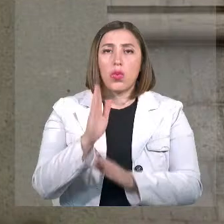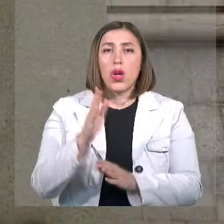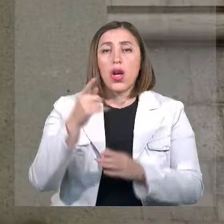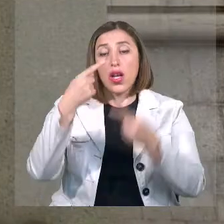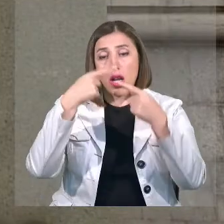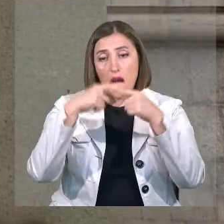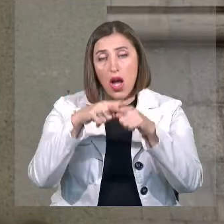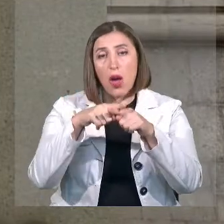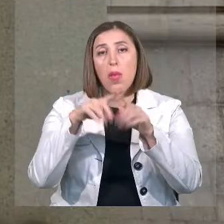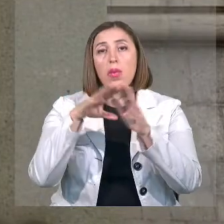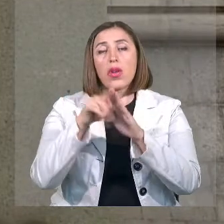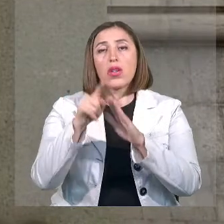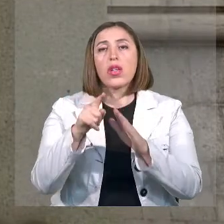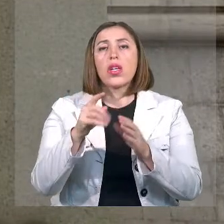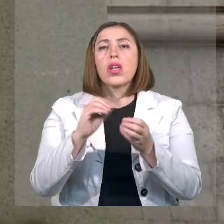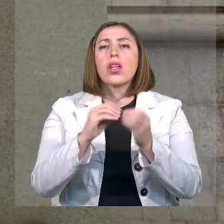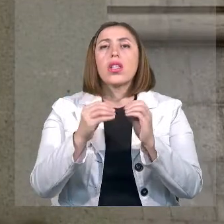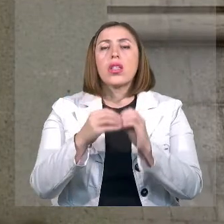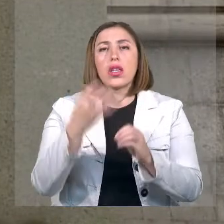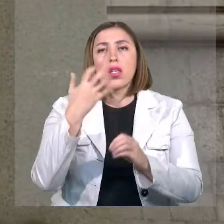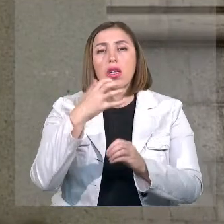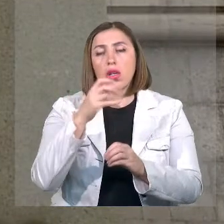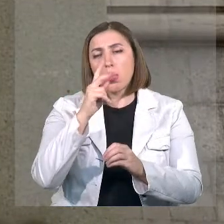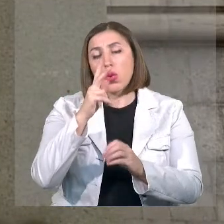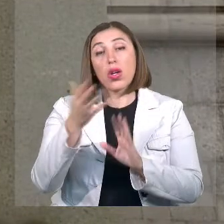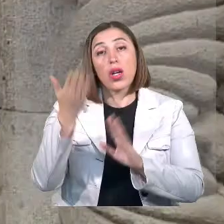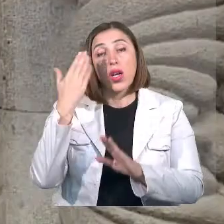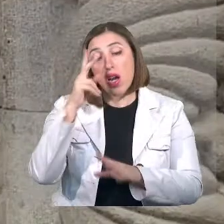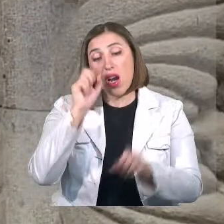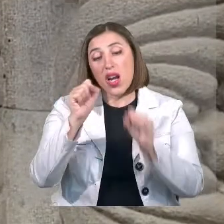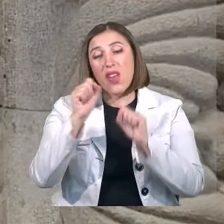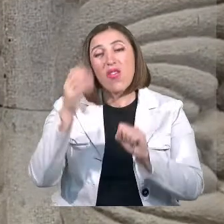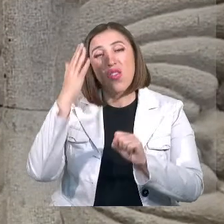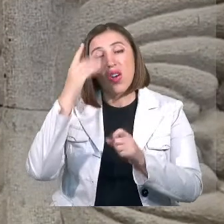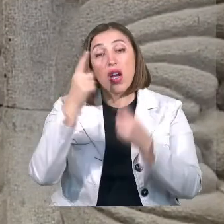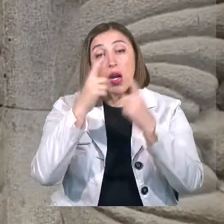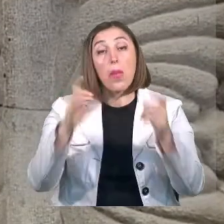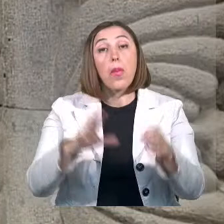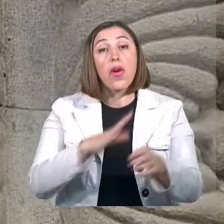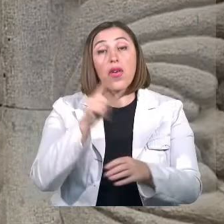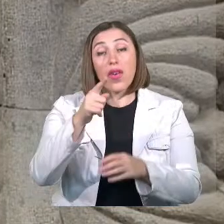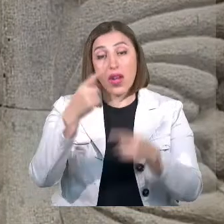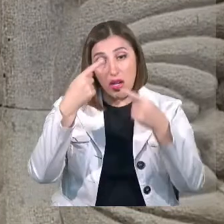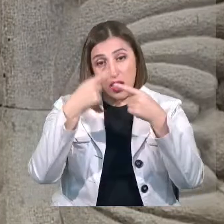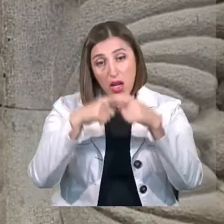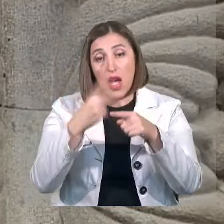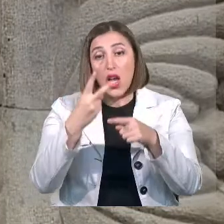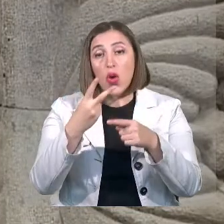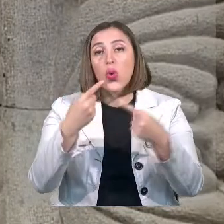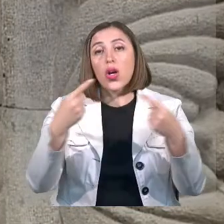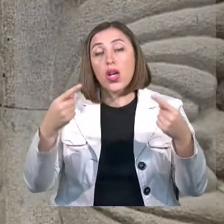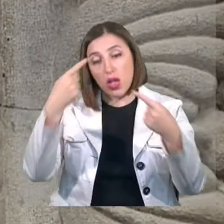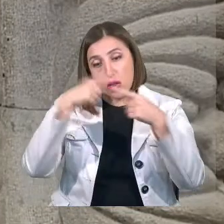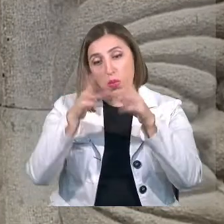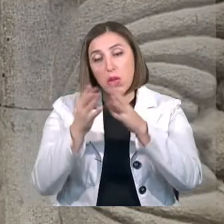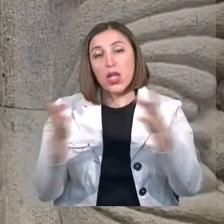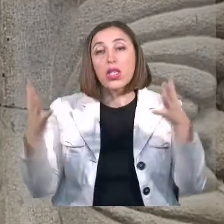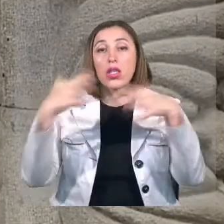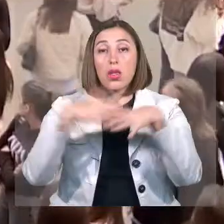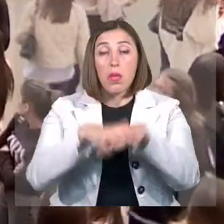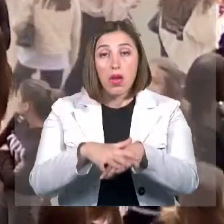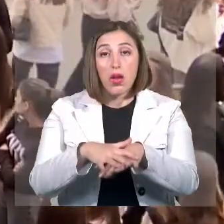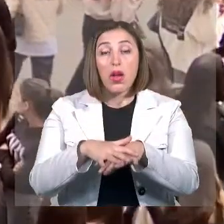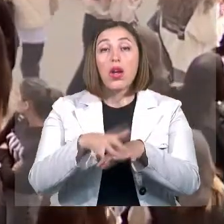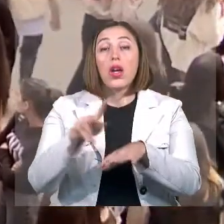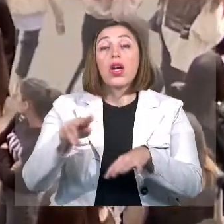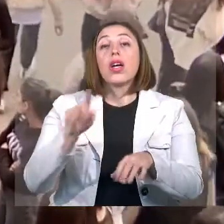շուրջ կրքերը թեժացան ամիսներ առաջ, երբ կառավարությունը հայտնեց իր մտադրության մասին այս հաստատությունը երկու այլ բուհերի հետ միավորելու մասին։